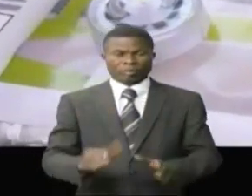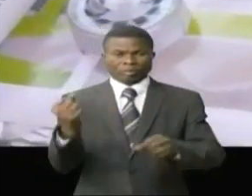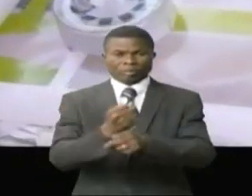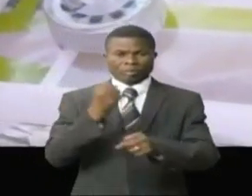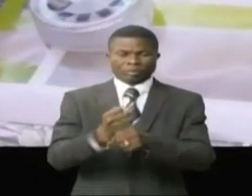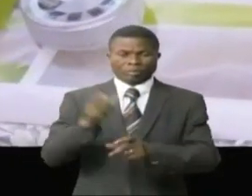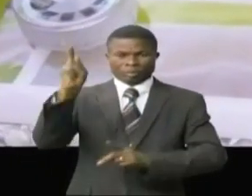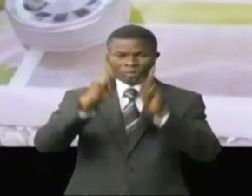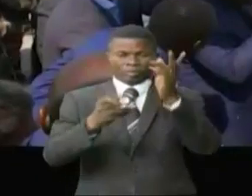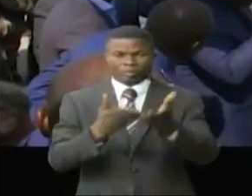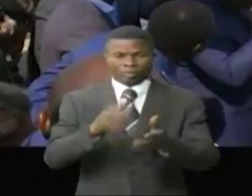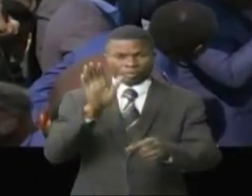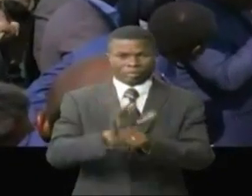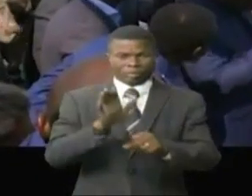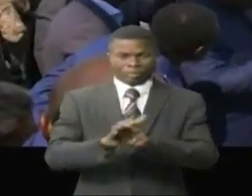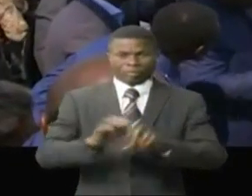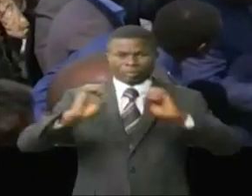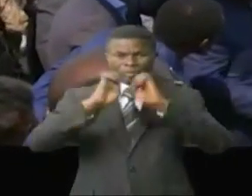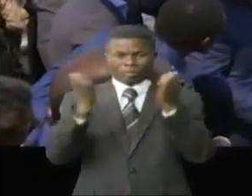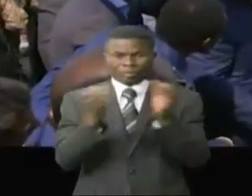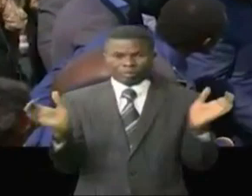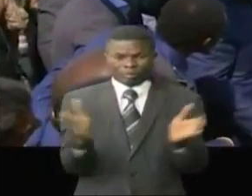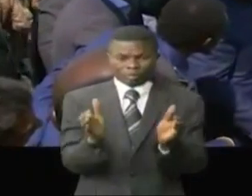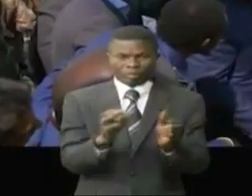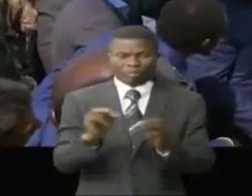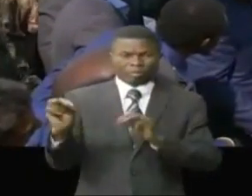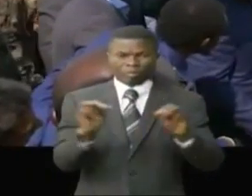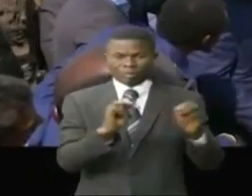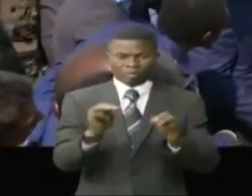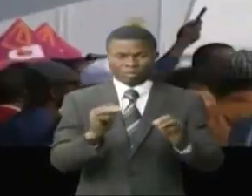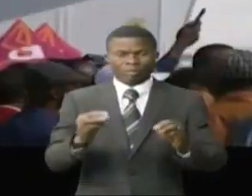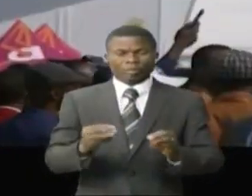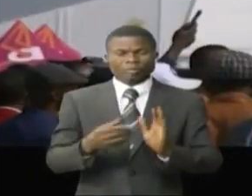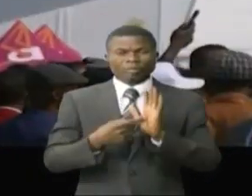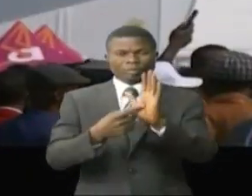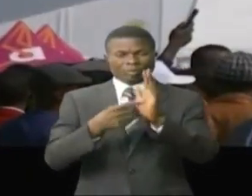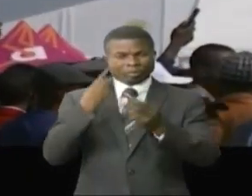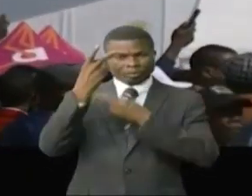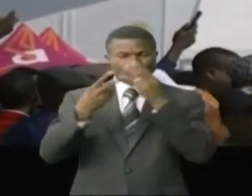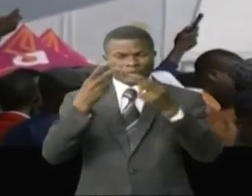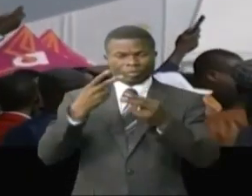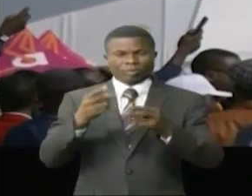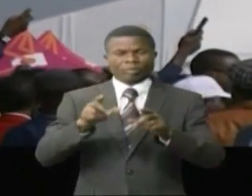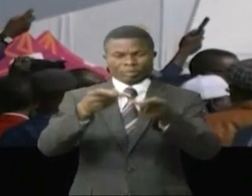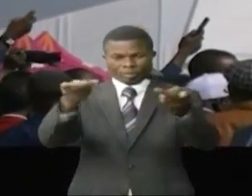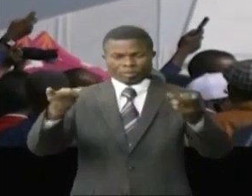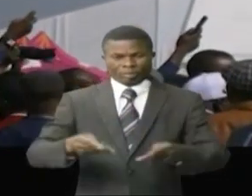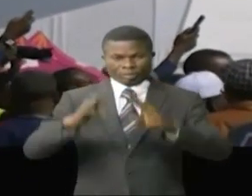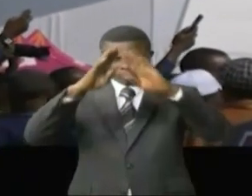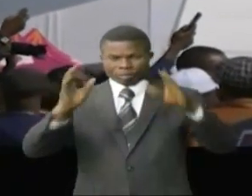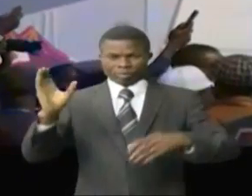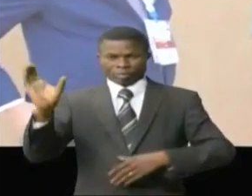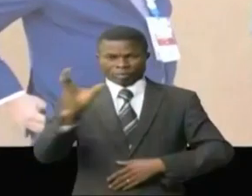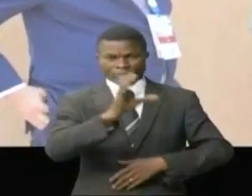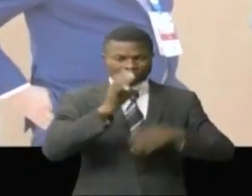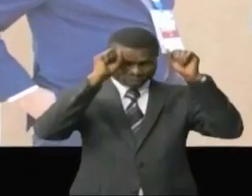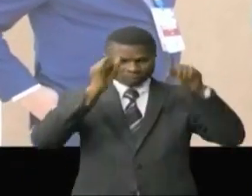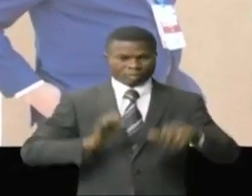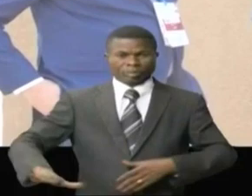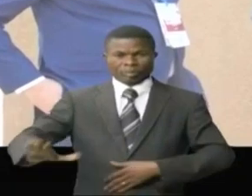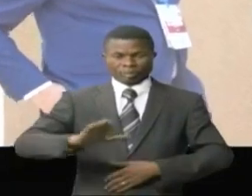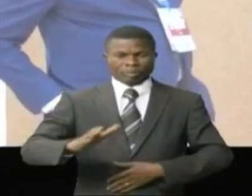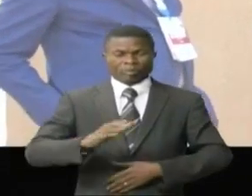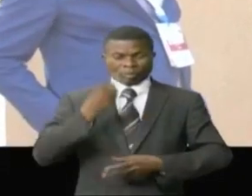travaux publics. Plusieurs petites et moyennes entreprises ont salué la visite des stands par le président de la République, visite qui